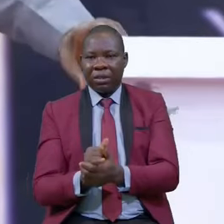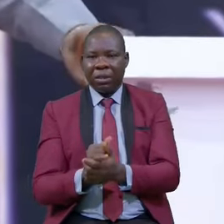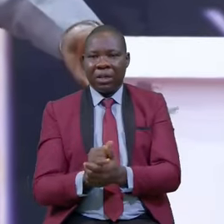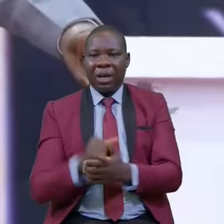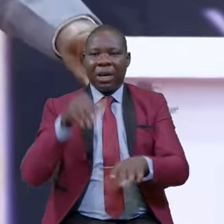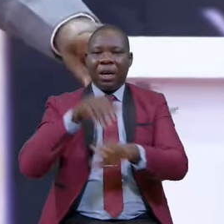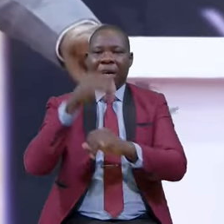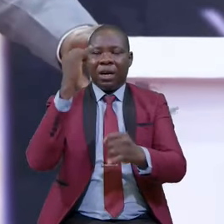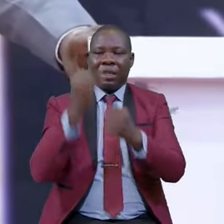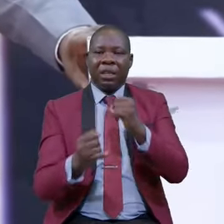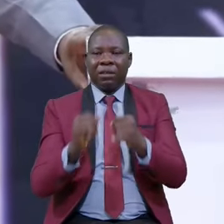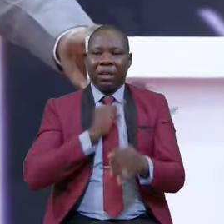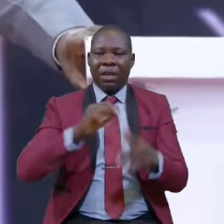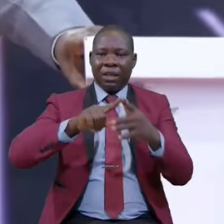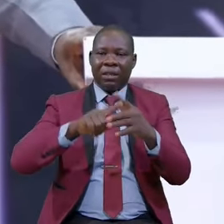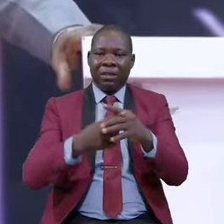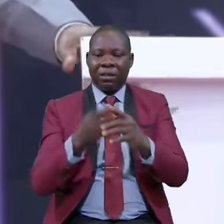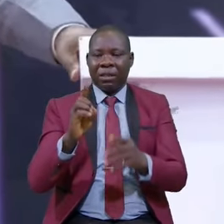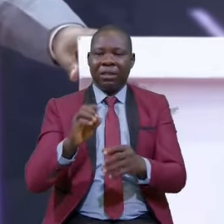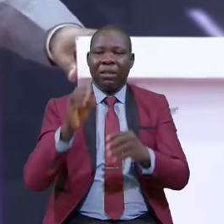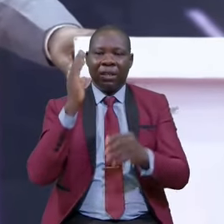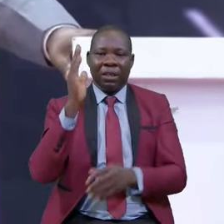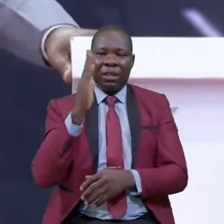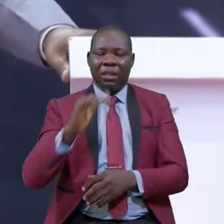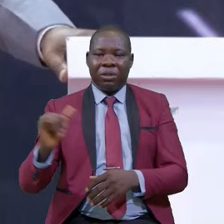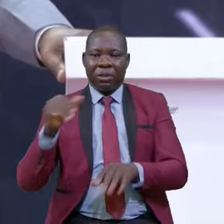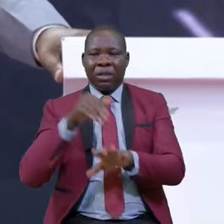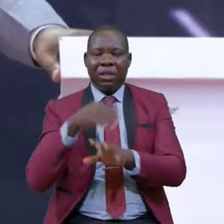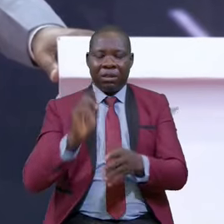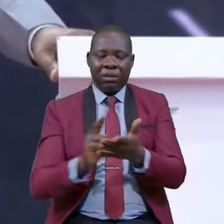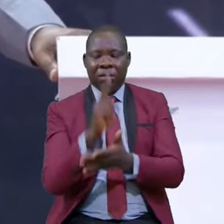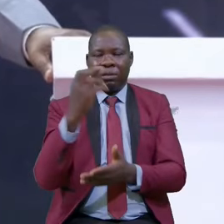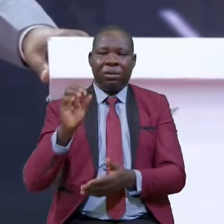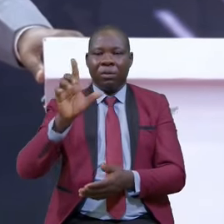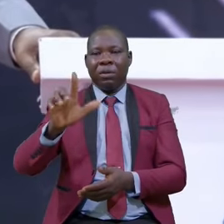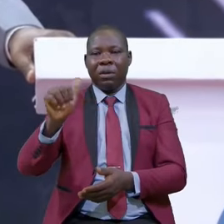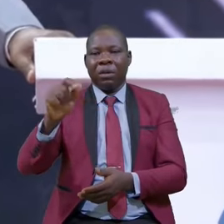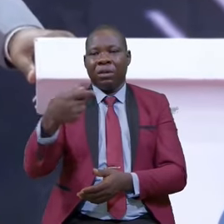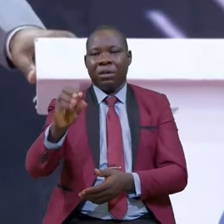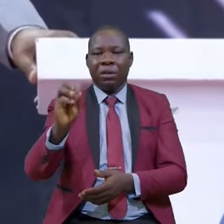Finalement, j'ai commencé à enseigner à l'université de Lagos.